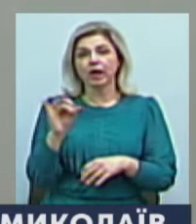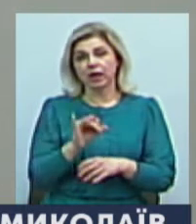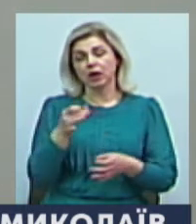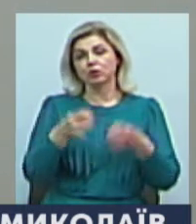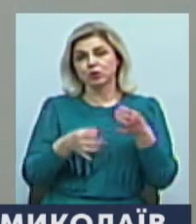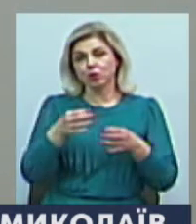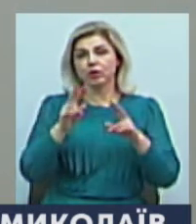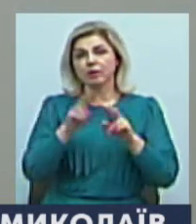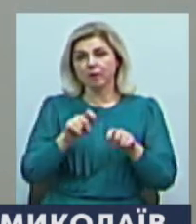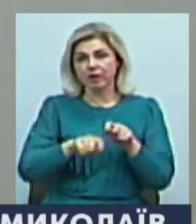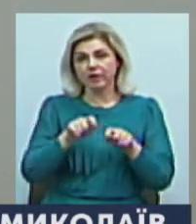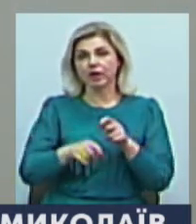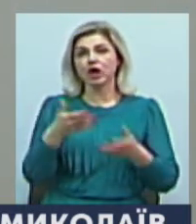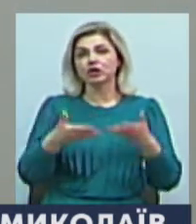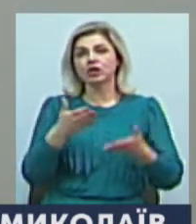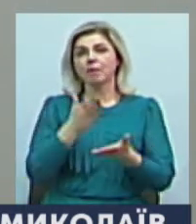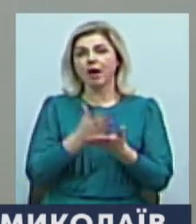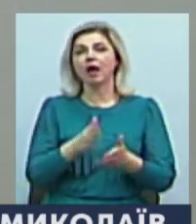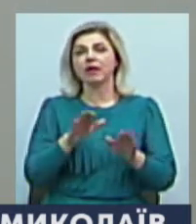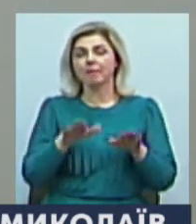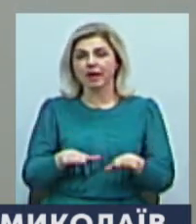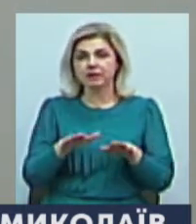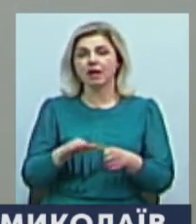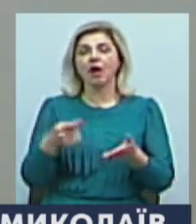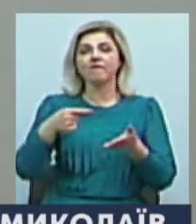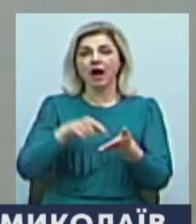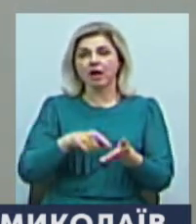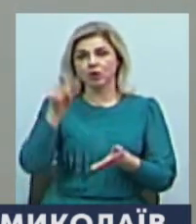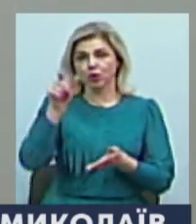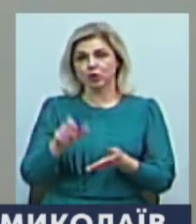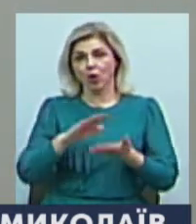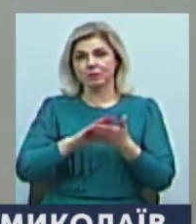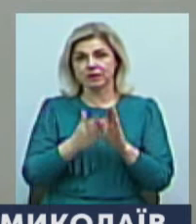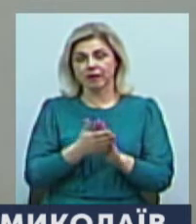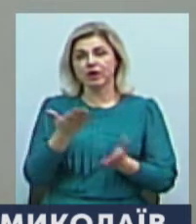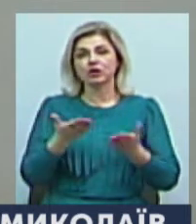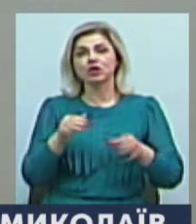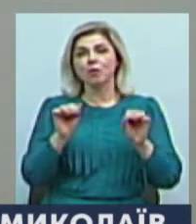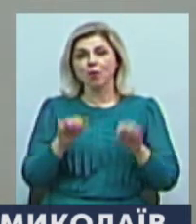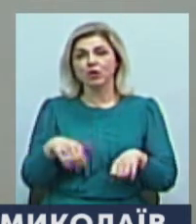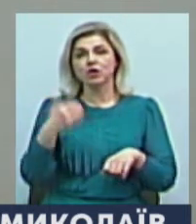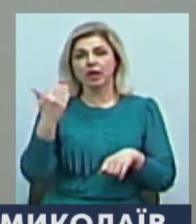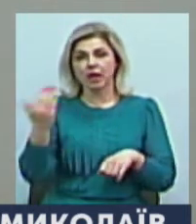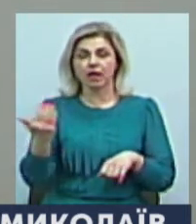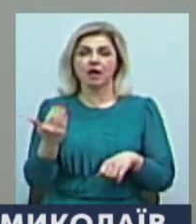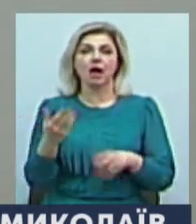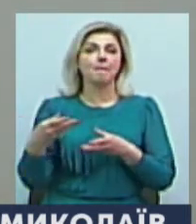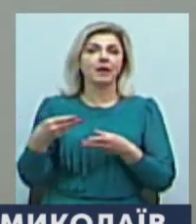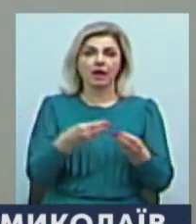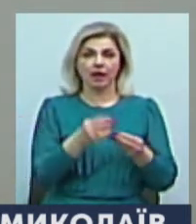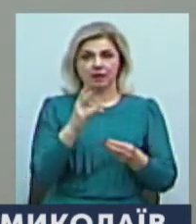тільки те, чи мала місце в дійсності вказана особою обставина, і чи може вона гіпотетично вплинути